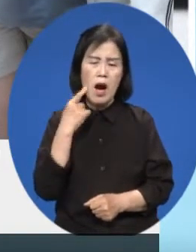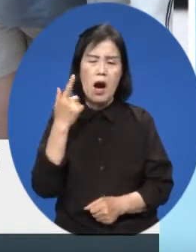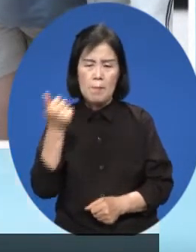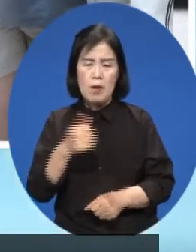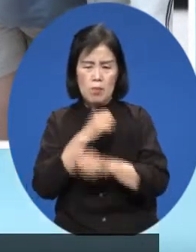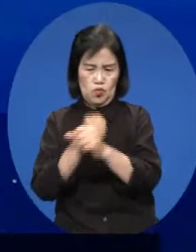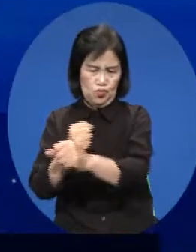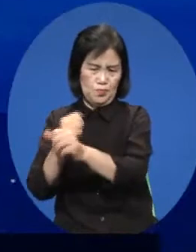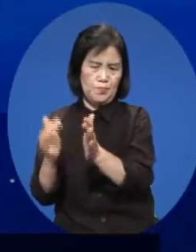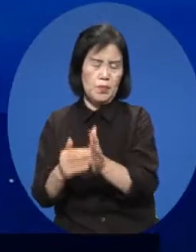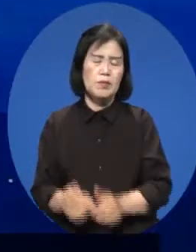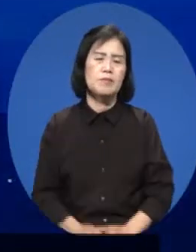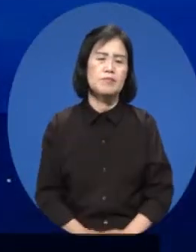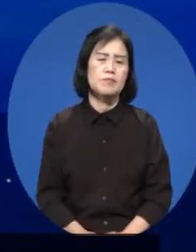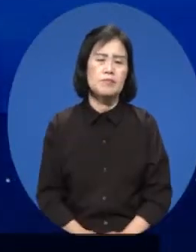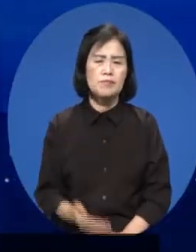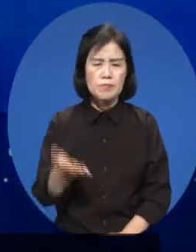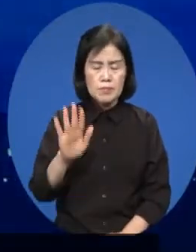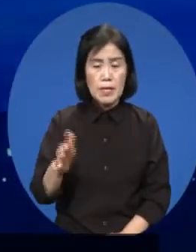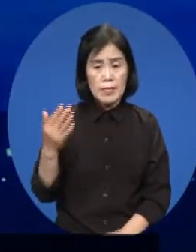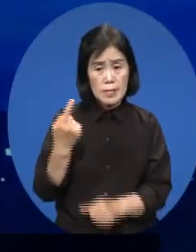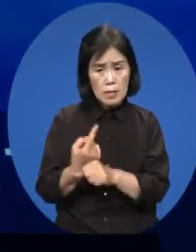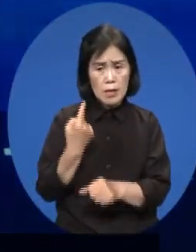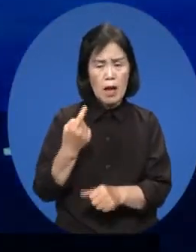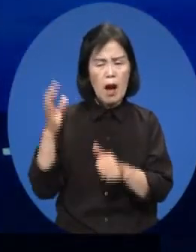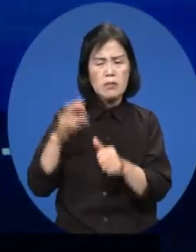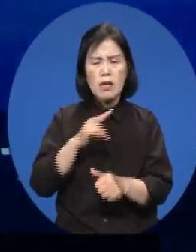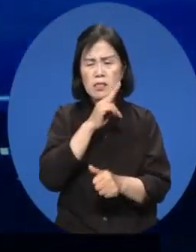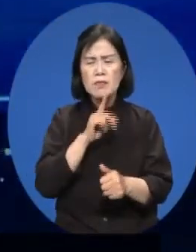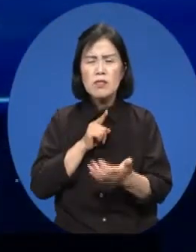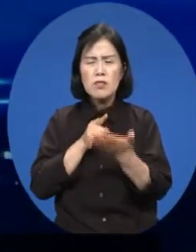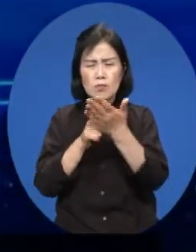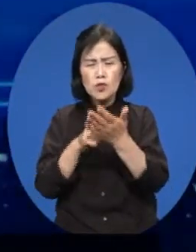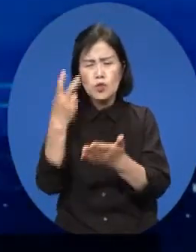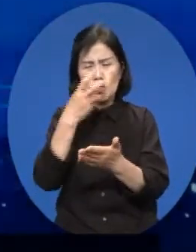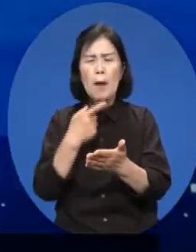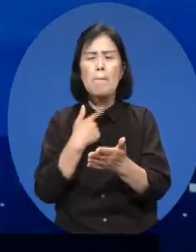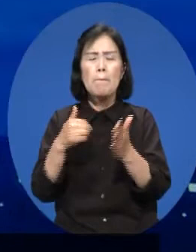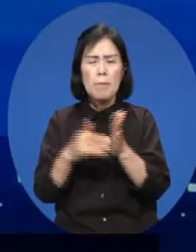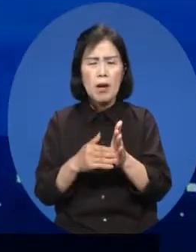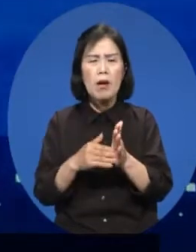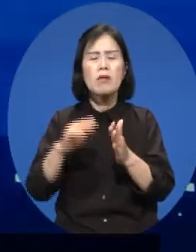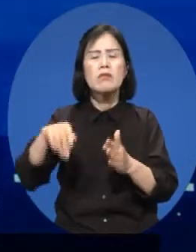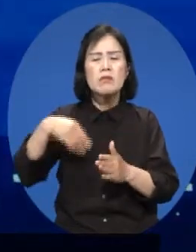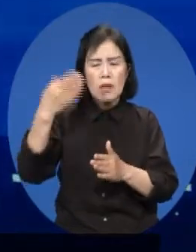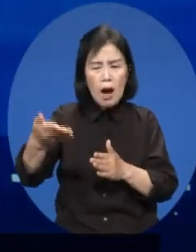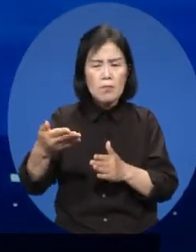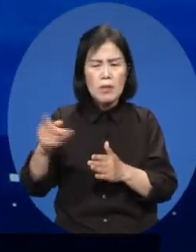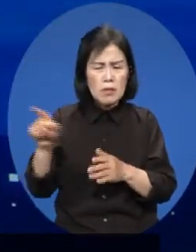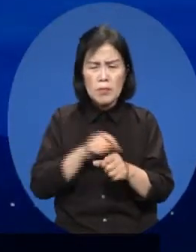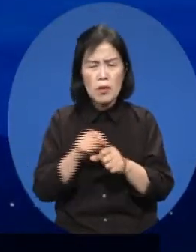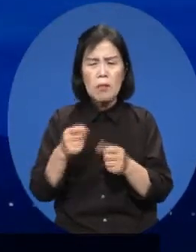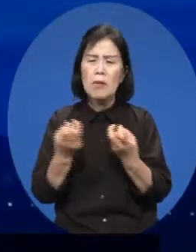예 그런데 사실은 지난 해에 학대 의심신고가 접수돼 서 조서를 받았습니다만 그 다음에 별다른 조치는